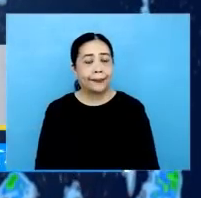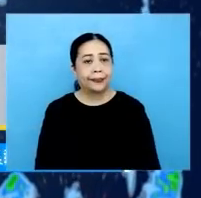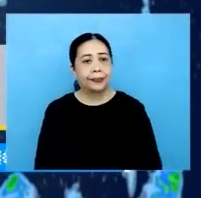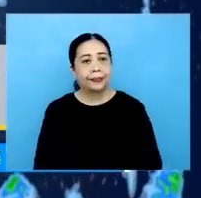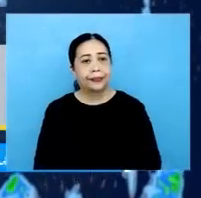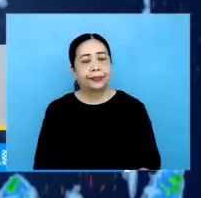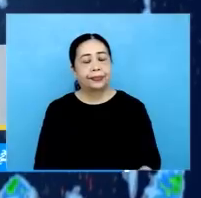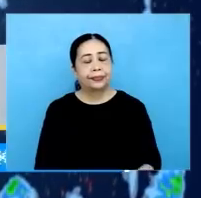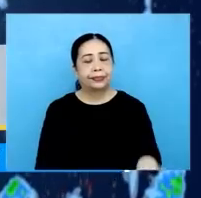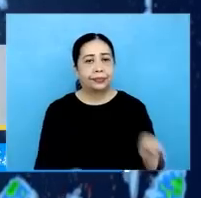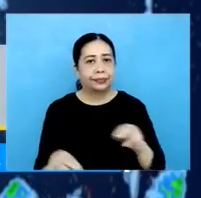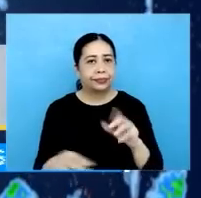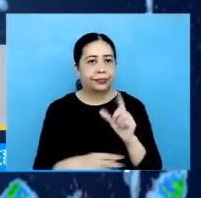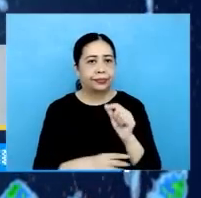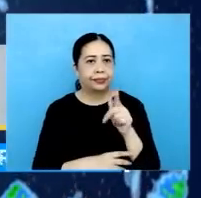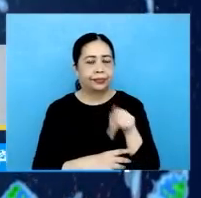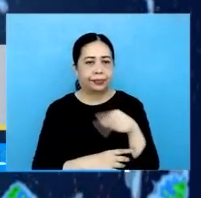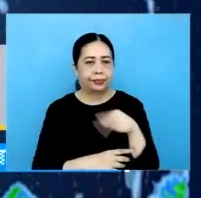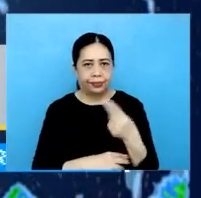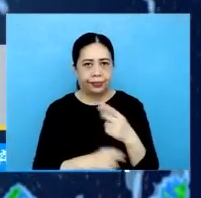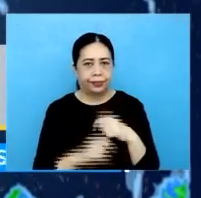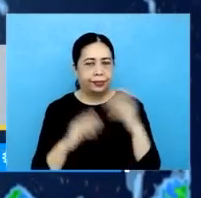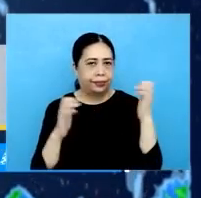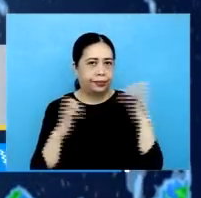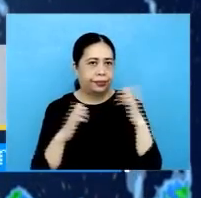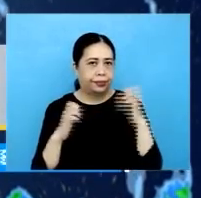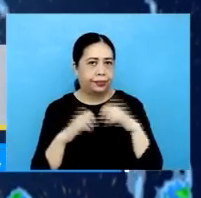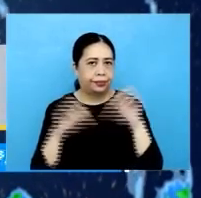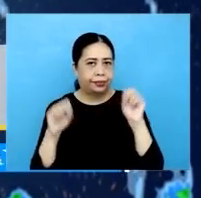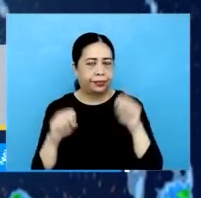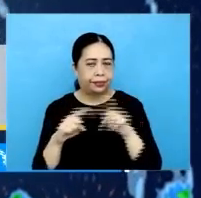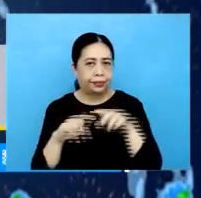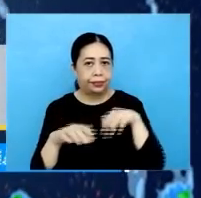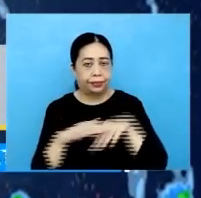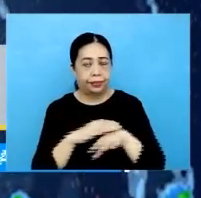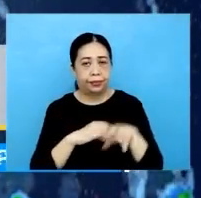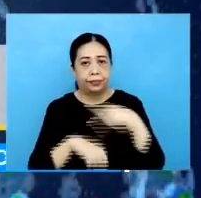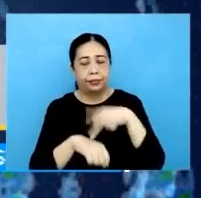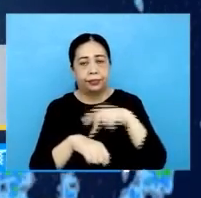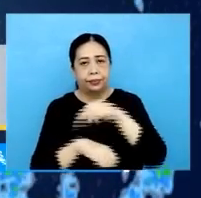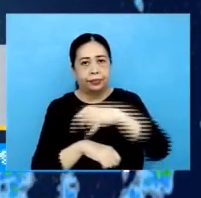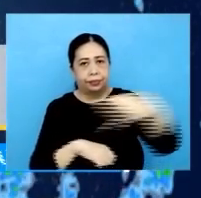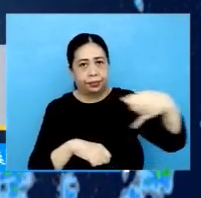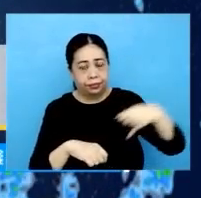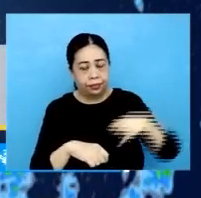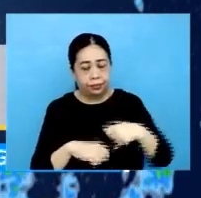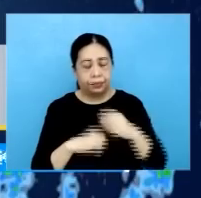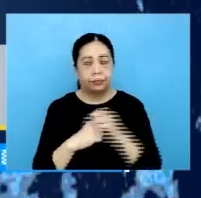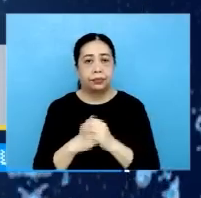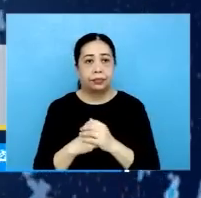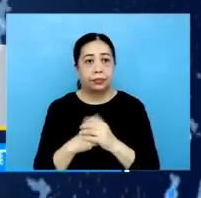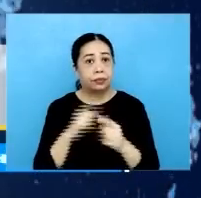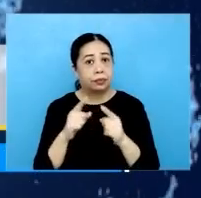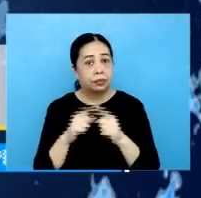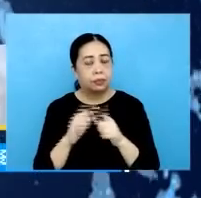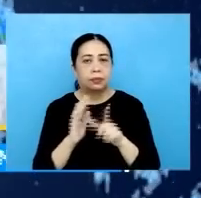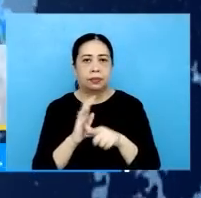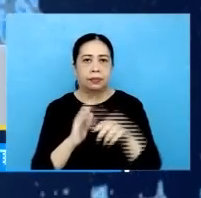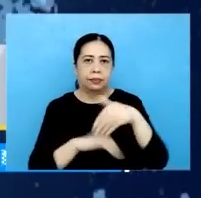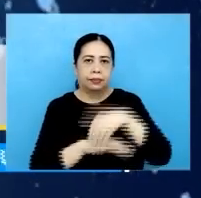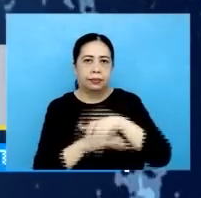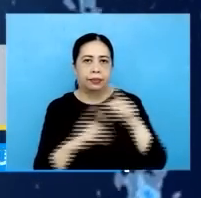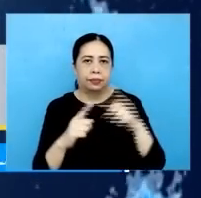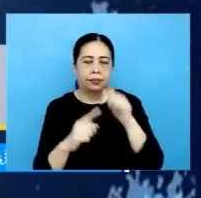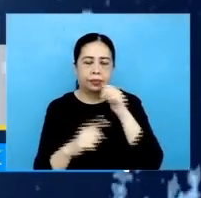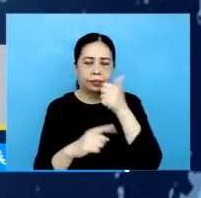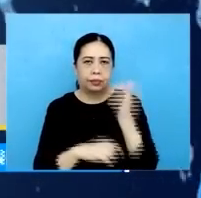sa bilis sa 20 kilometers per hour. Inasahan natin na posible itong makapasok ng ating Philippine Area of Responsibility mamayang gabi hanggang bukas